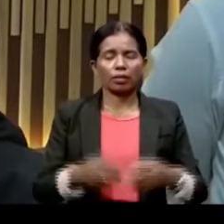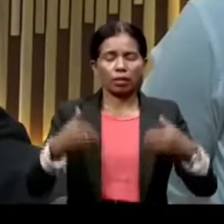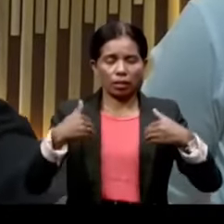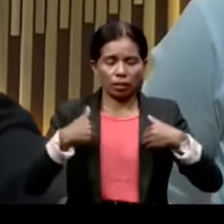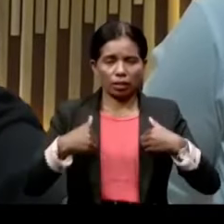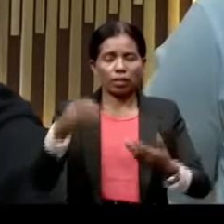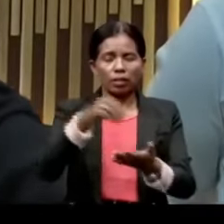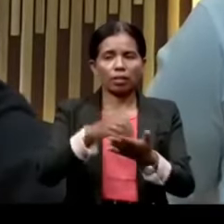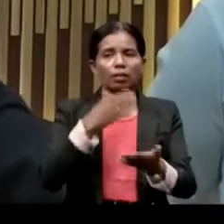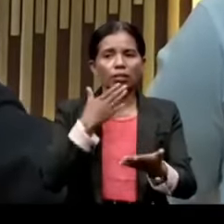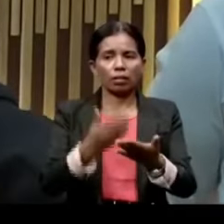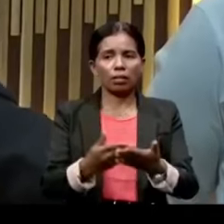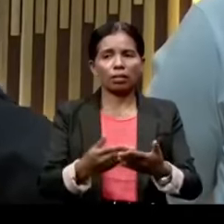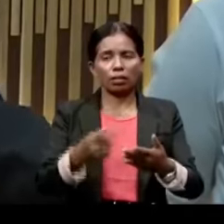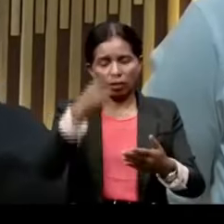dia tambah ia